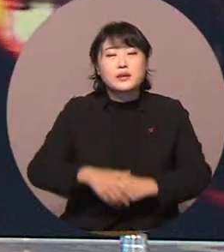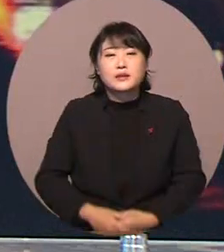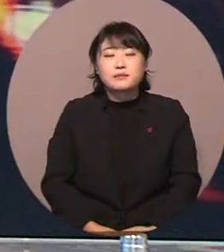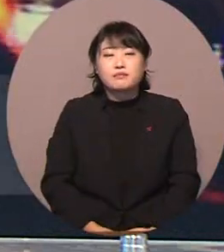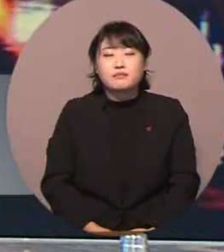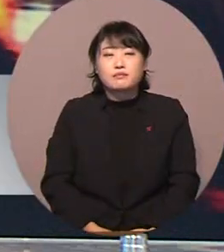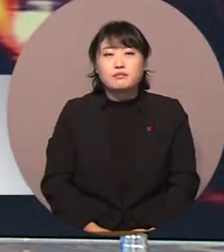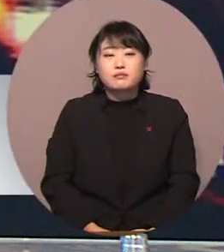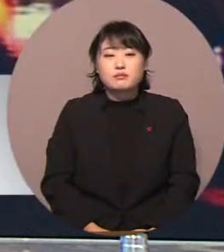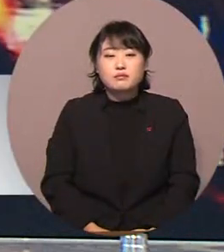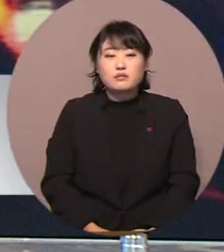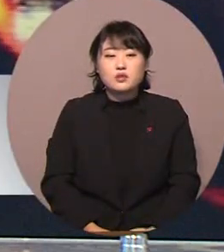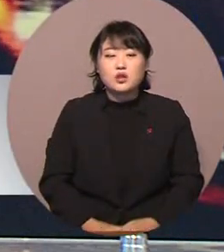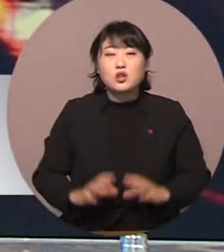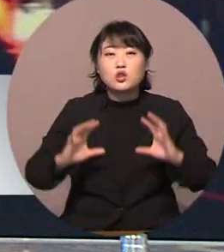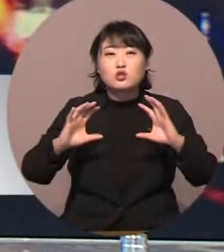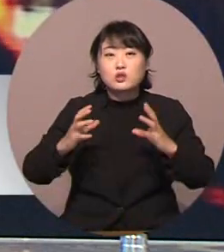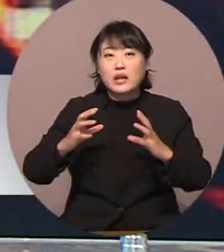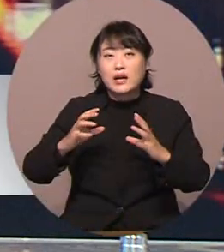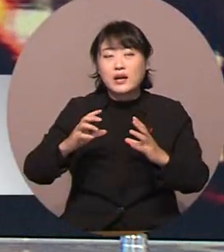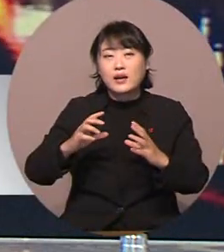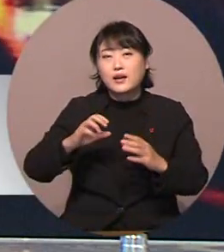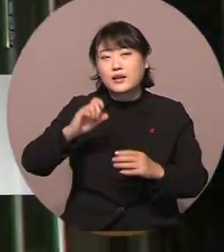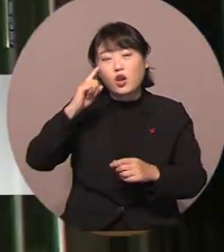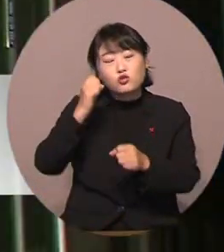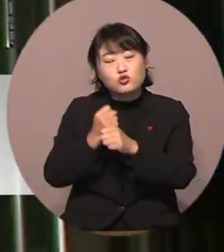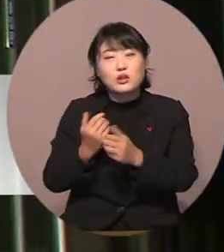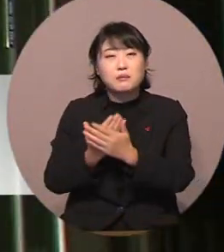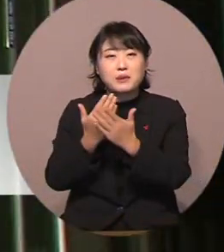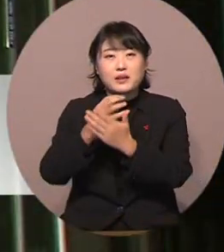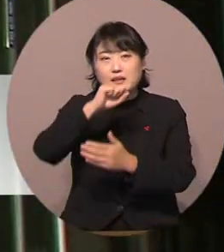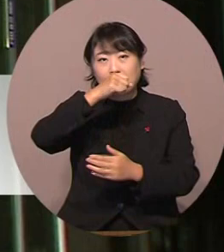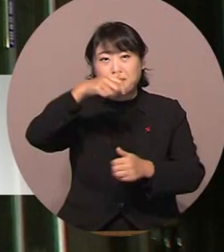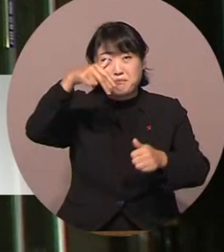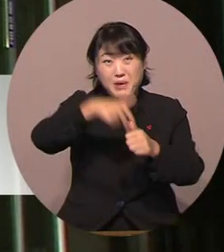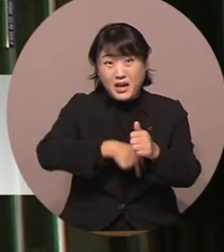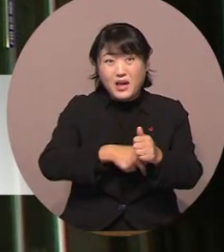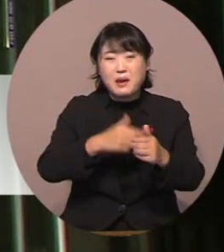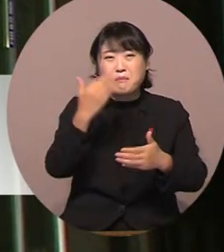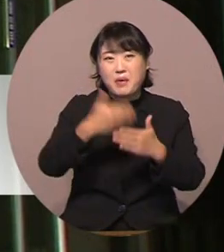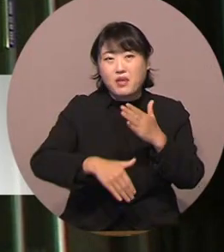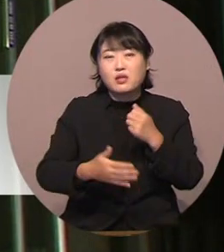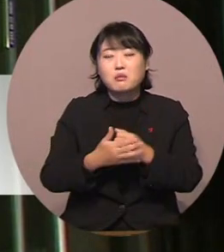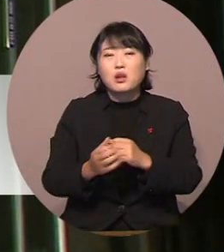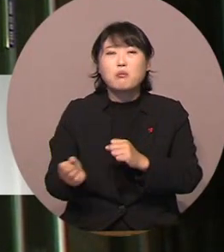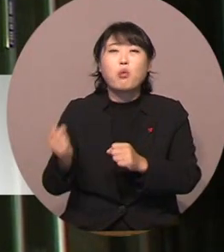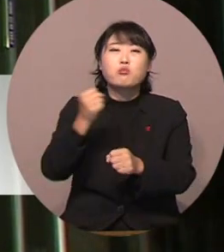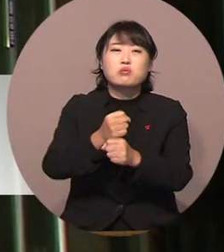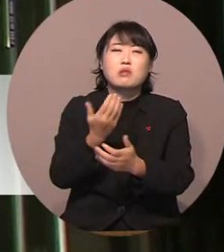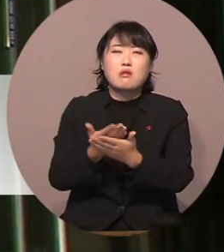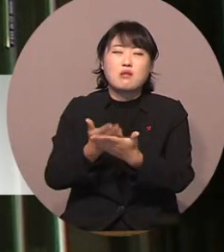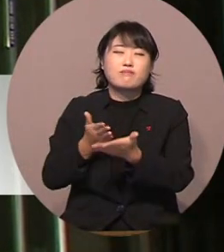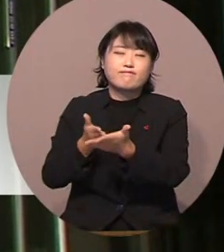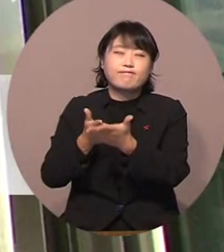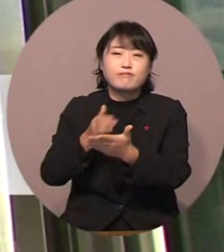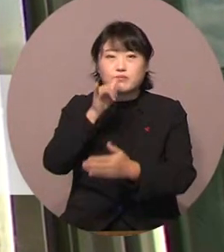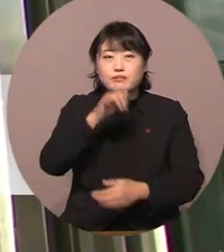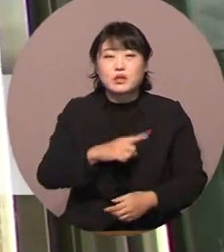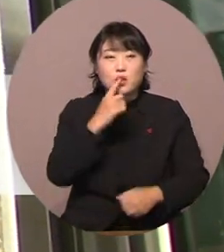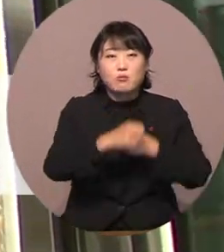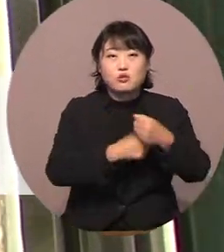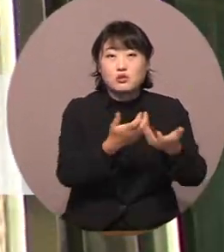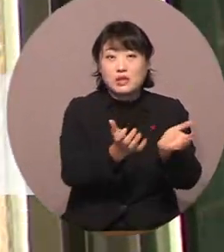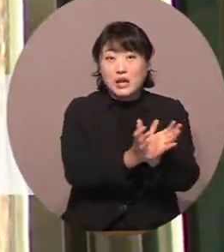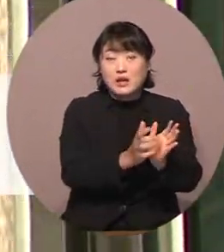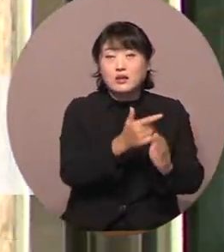올해 국가 연구개발 예산이 대폭 삭감된 것과 관련해 예산 복구를 촉구하는 목소리가 따르고 있습니다 더불어민주당